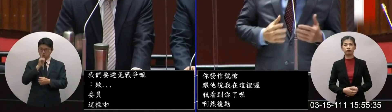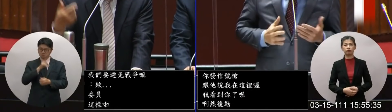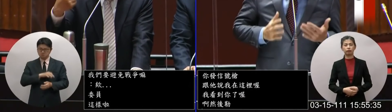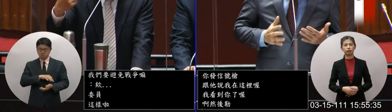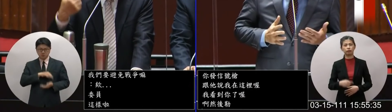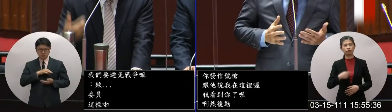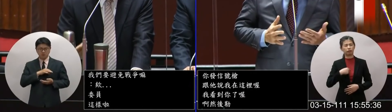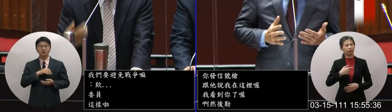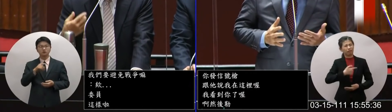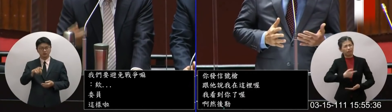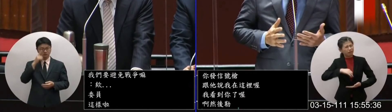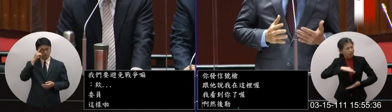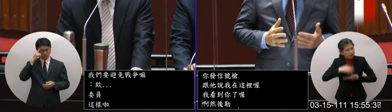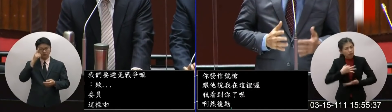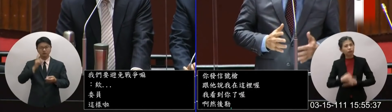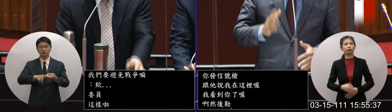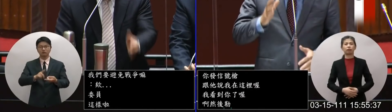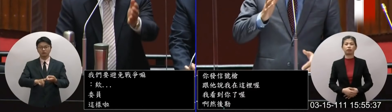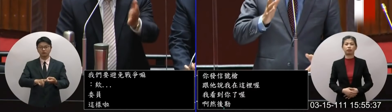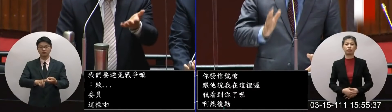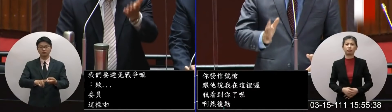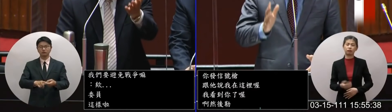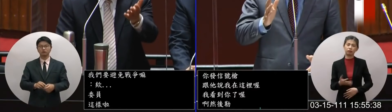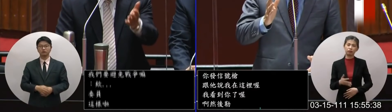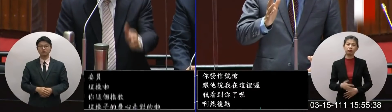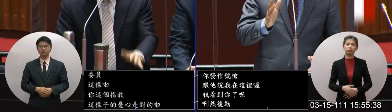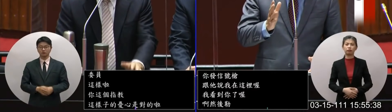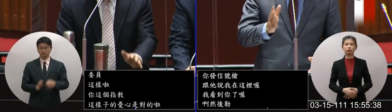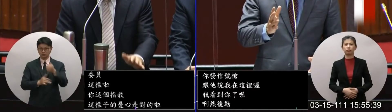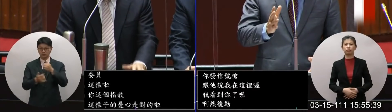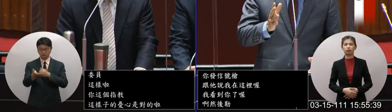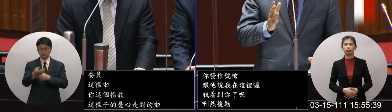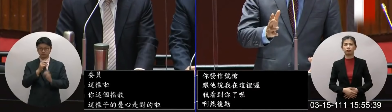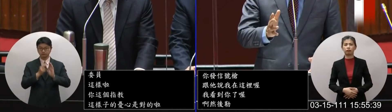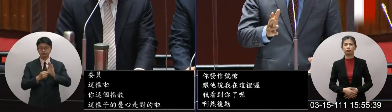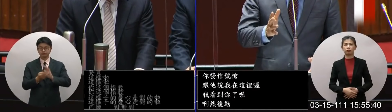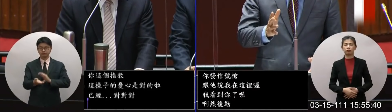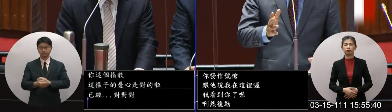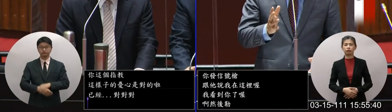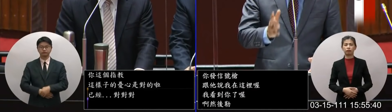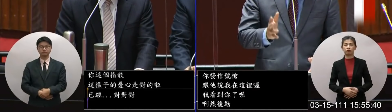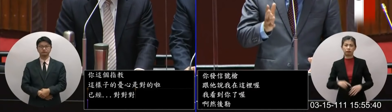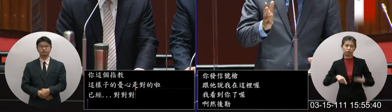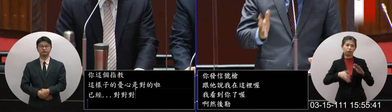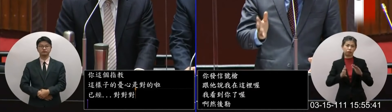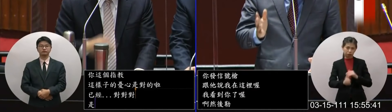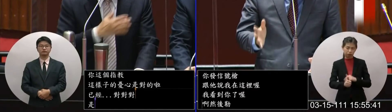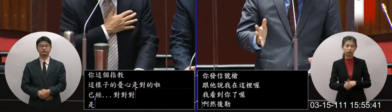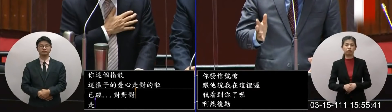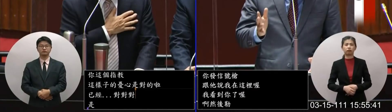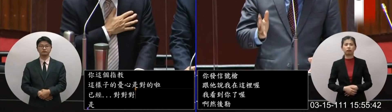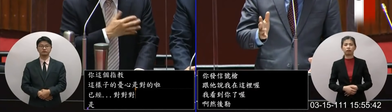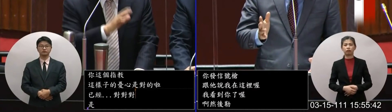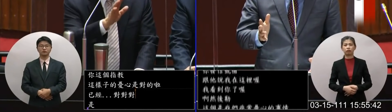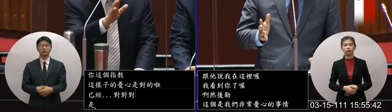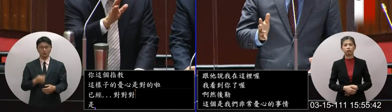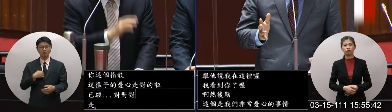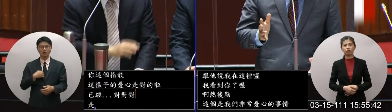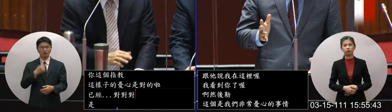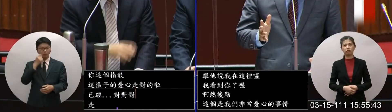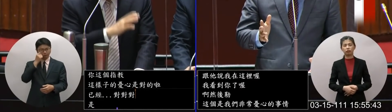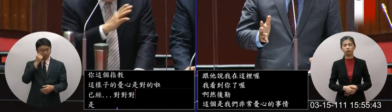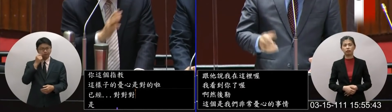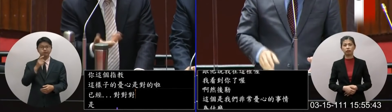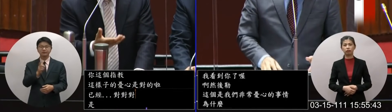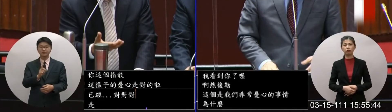这个是我们非常忧心的事情， 对对对， 为什么？好， 对，委员， 所以这个问题，院长，或许你不见得， 我们的难处是这样啦，